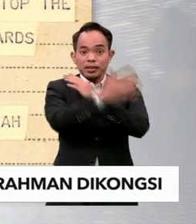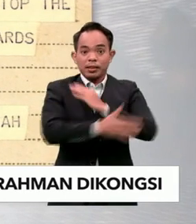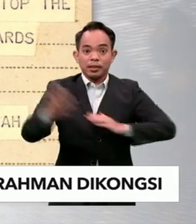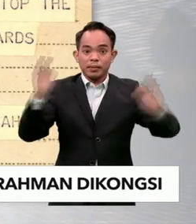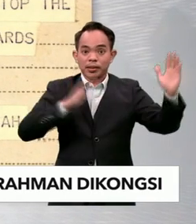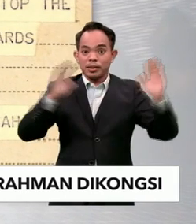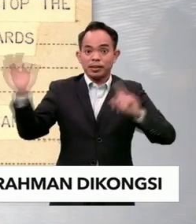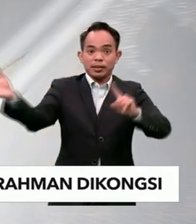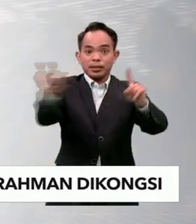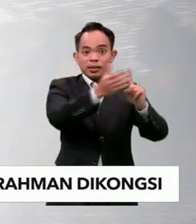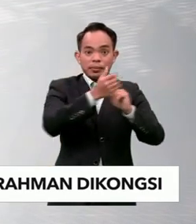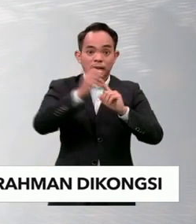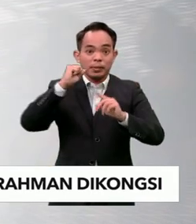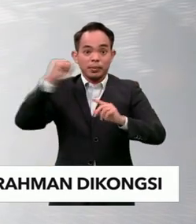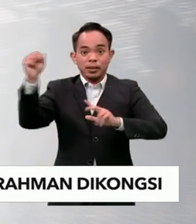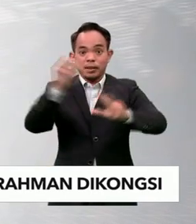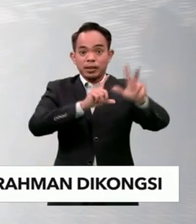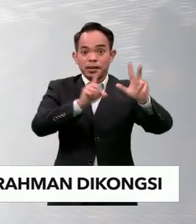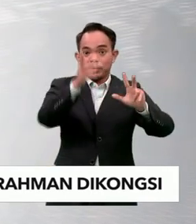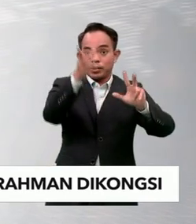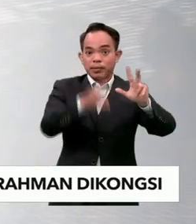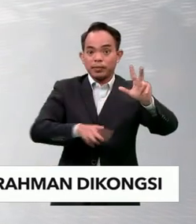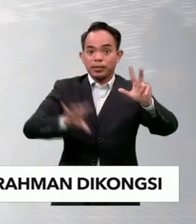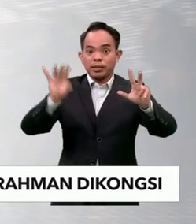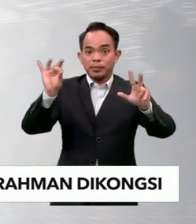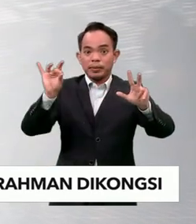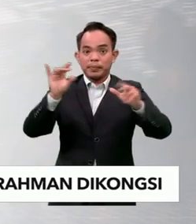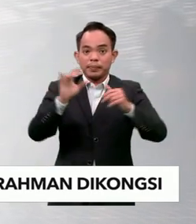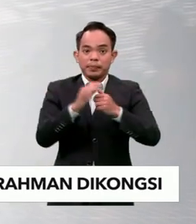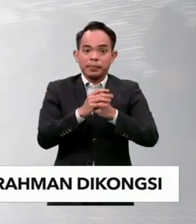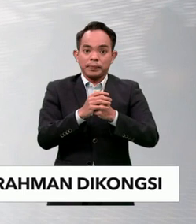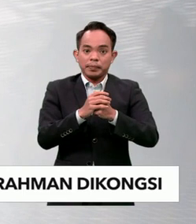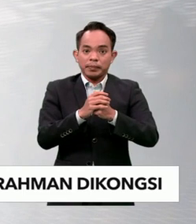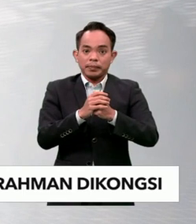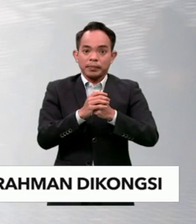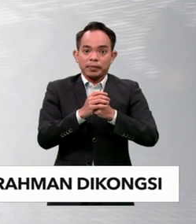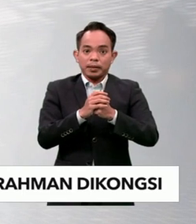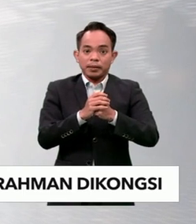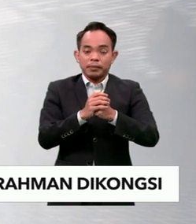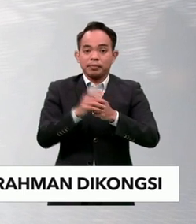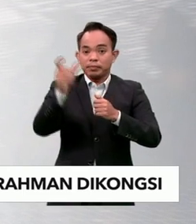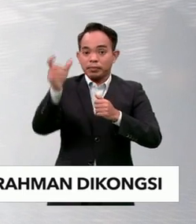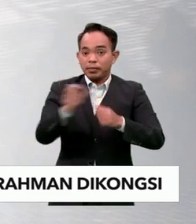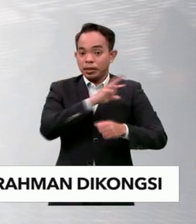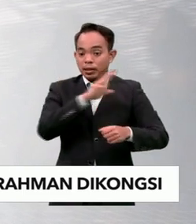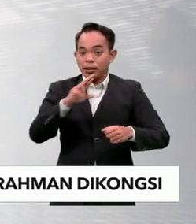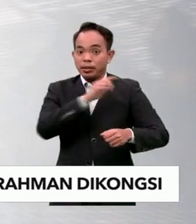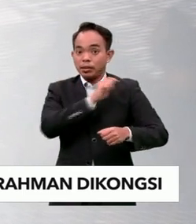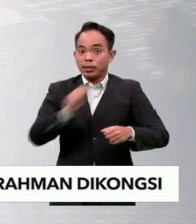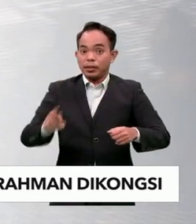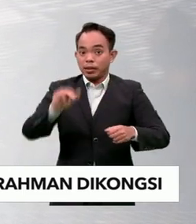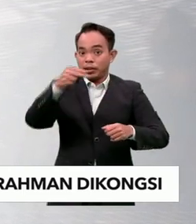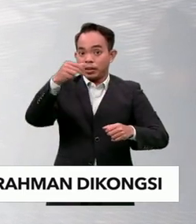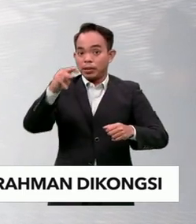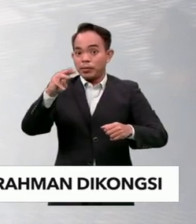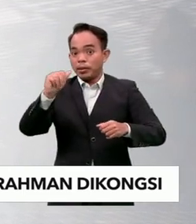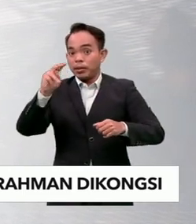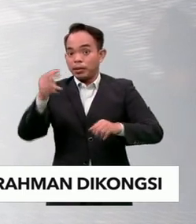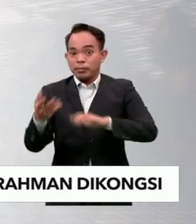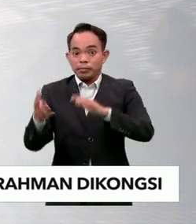mengecapi kemerdekaan Pada 31 ogos sementara itu Allah yarham juga Abdurrahman dalam suratnya